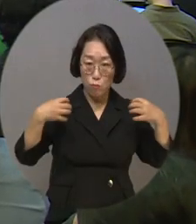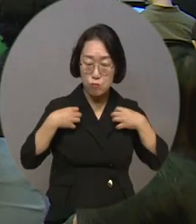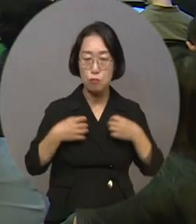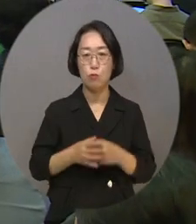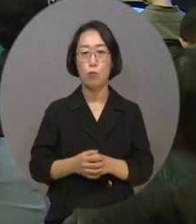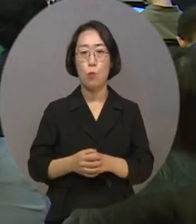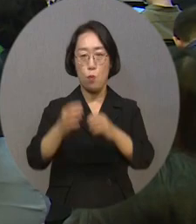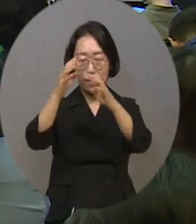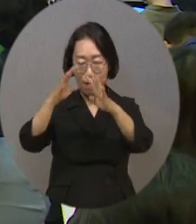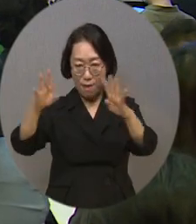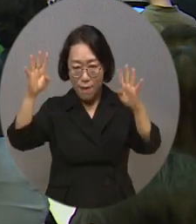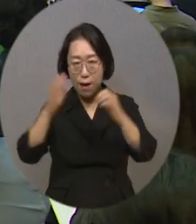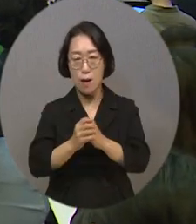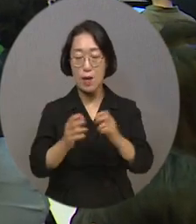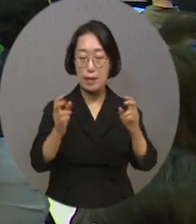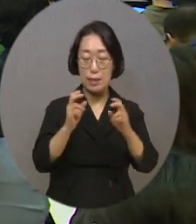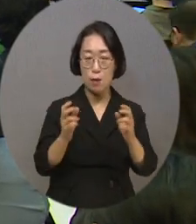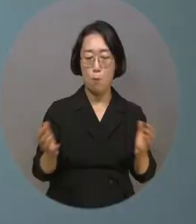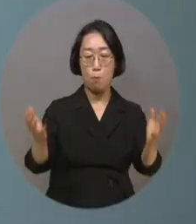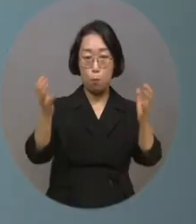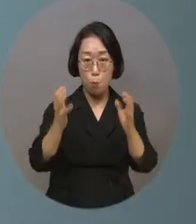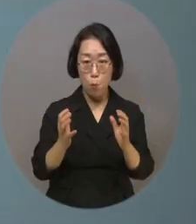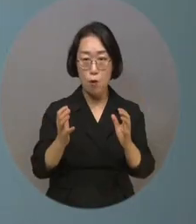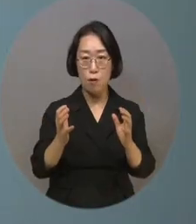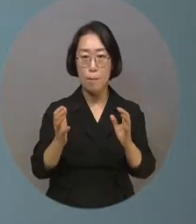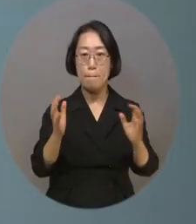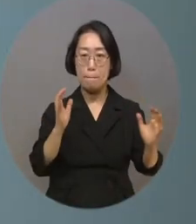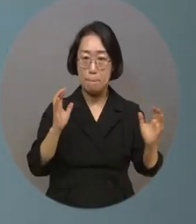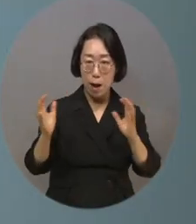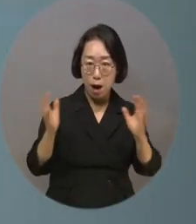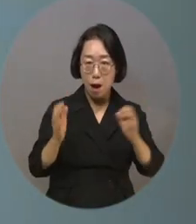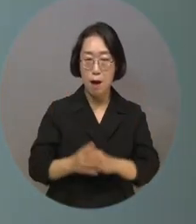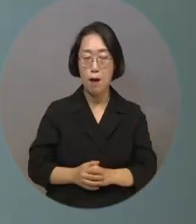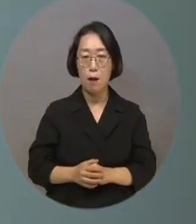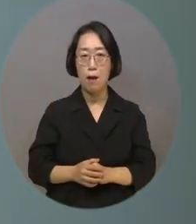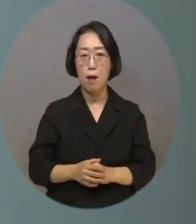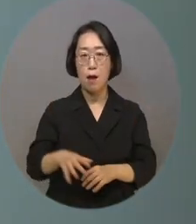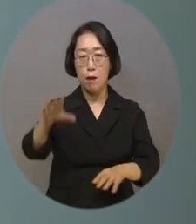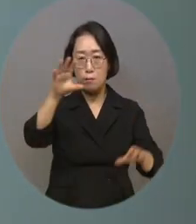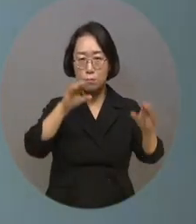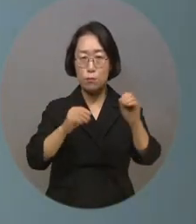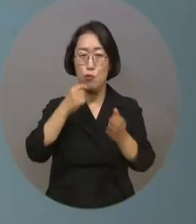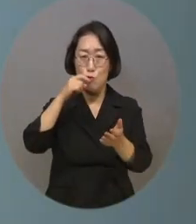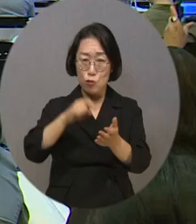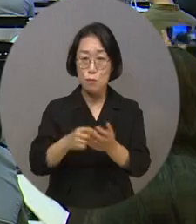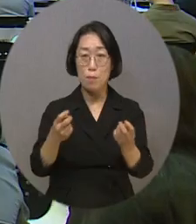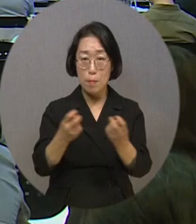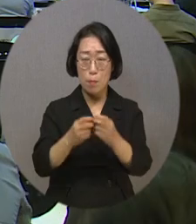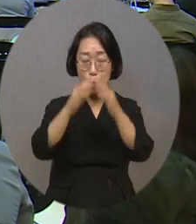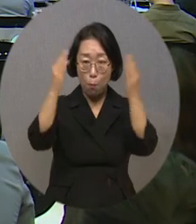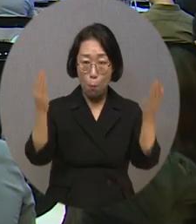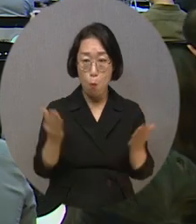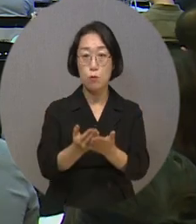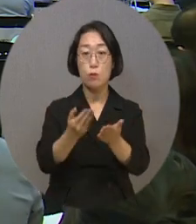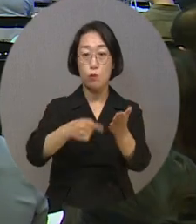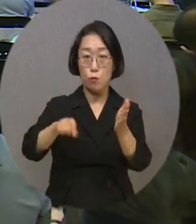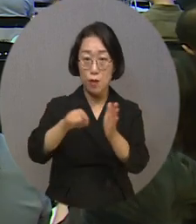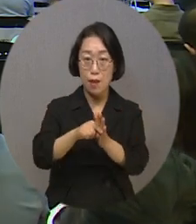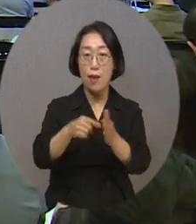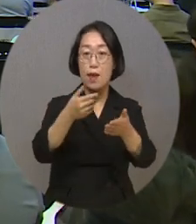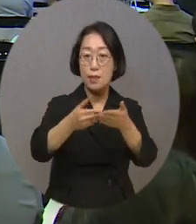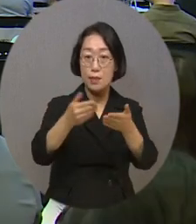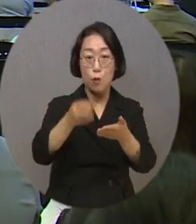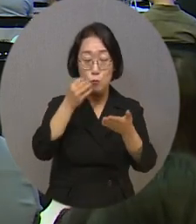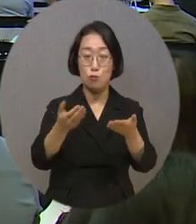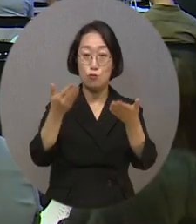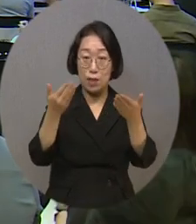분야의 전문가들이 한자리에 모인 겁니다. 접근성, 모두를 위한 디지털 기술을 그려나가다라는 주제로 열린 이번